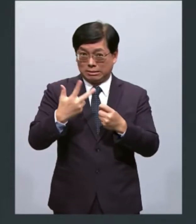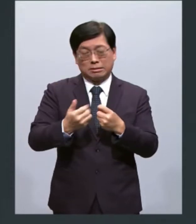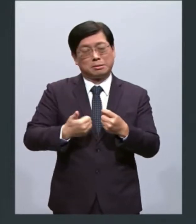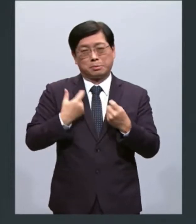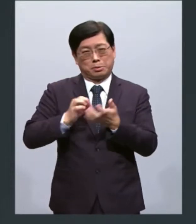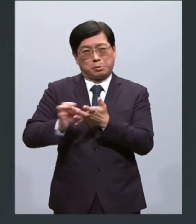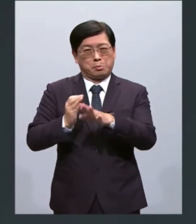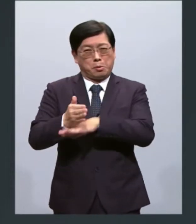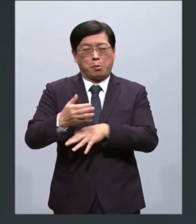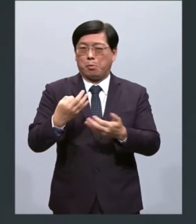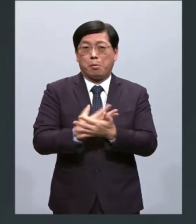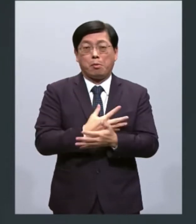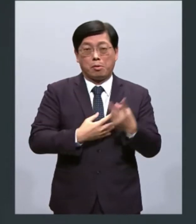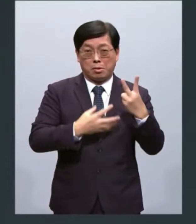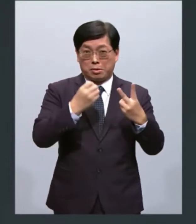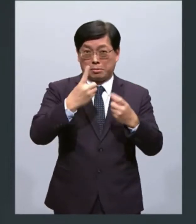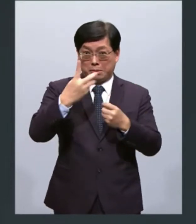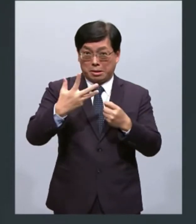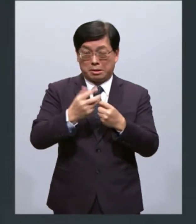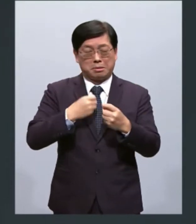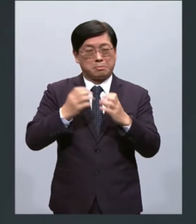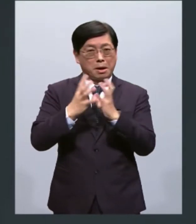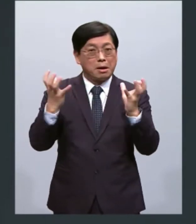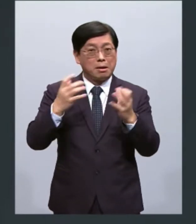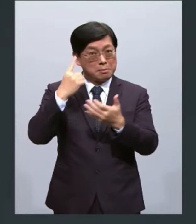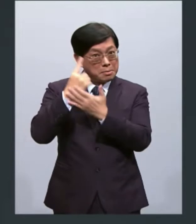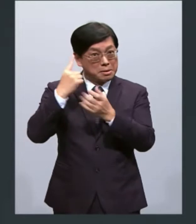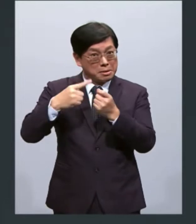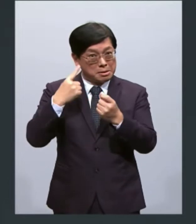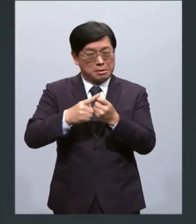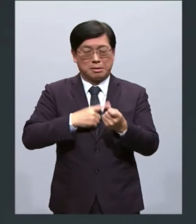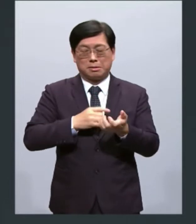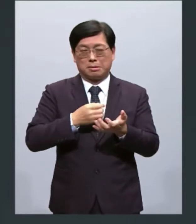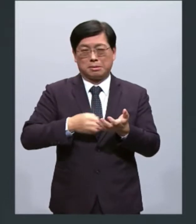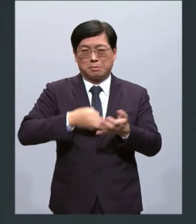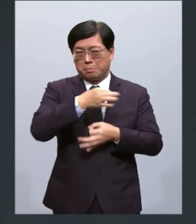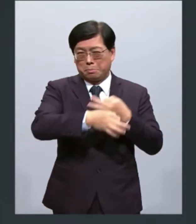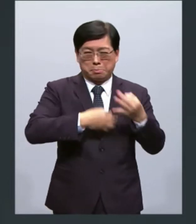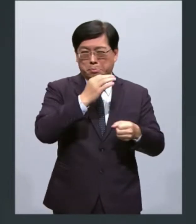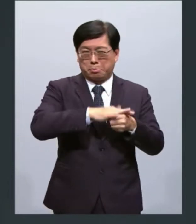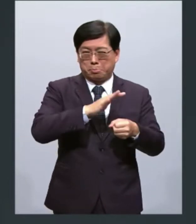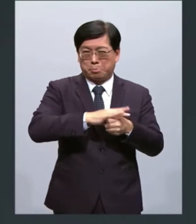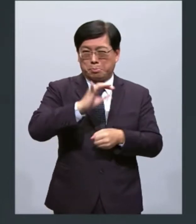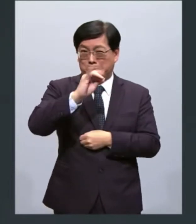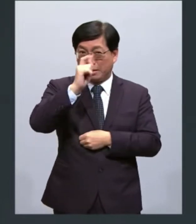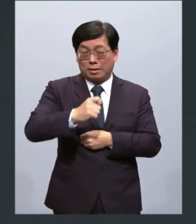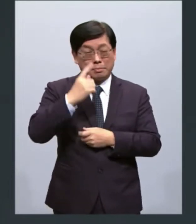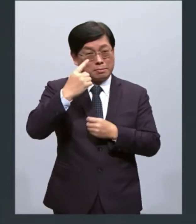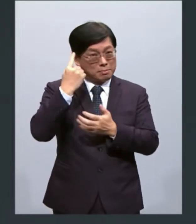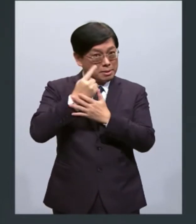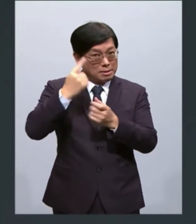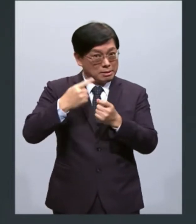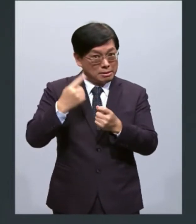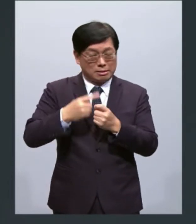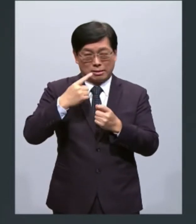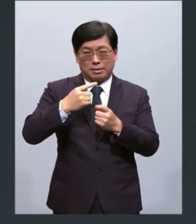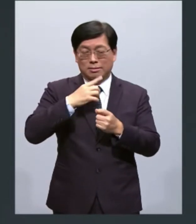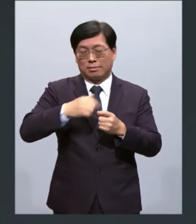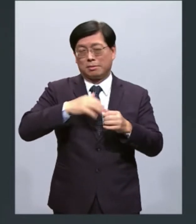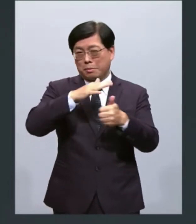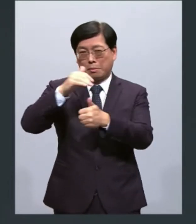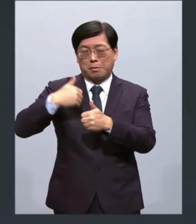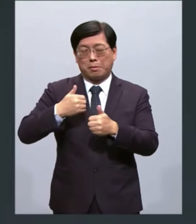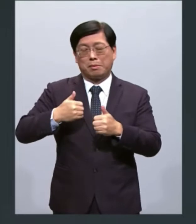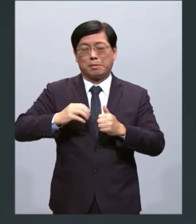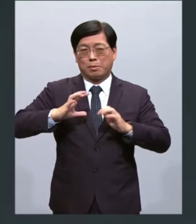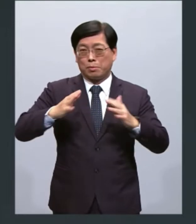出了，2028年应该会破产，所以应该每年拨补1000亿，然后每年召开年金改革国事会议，